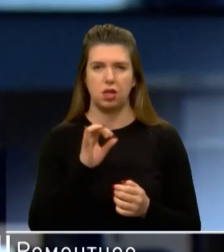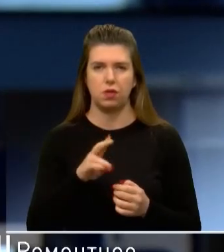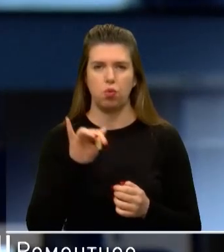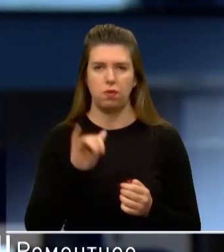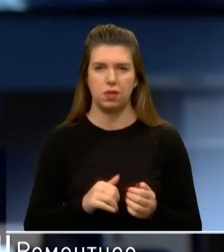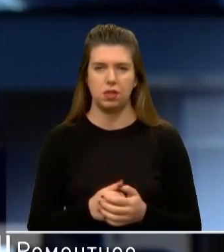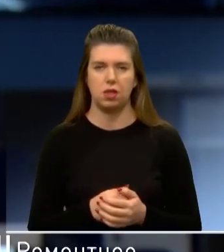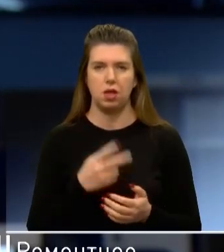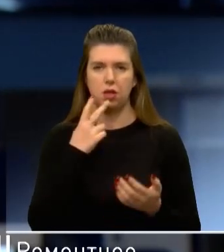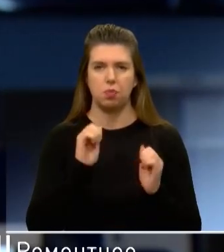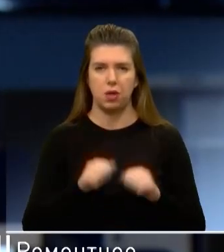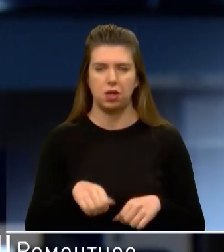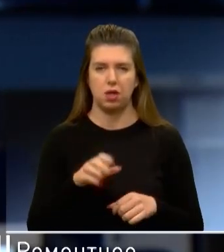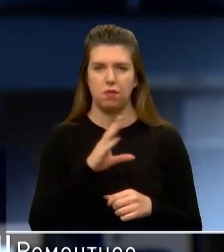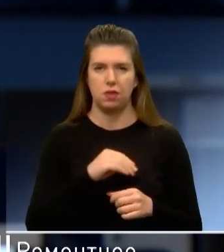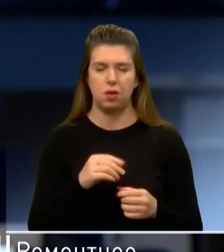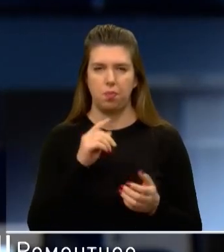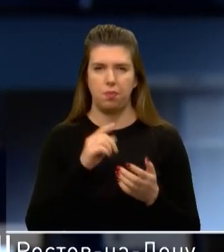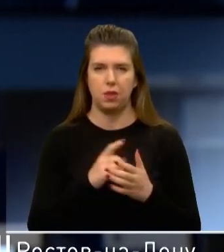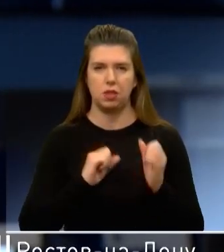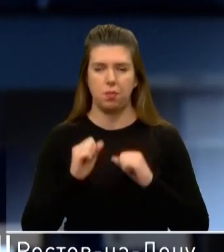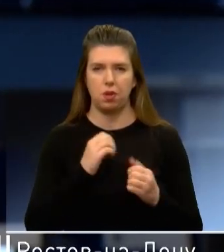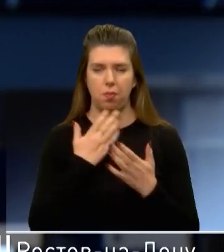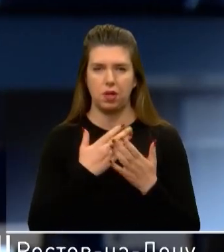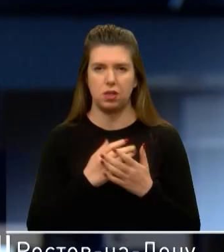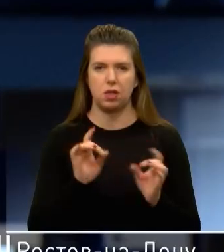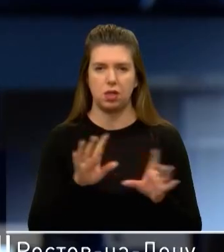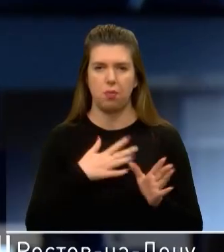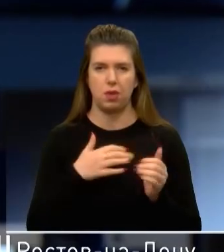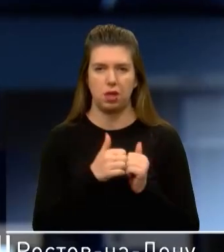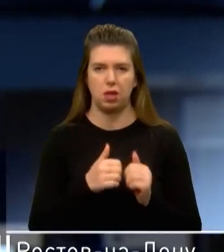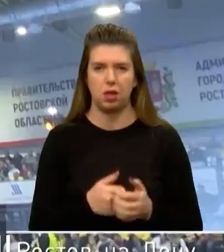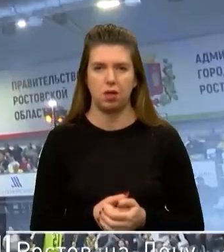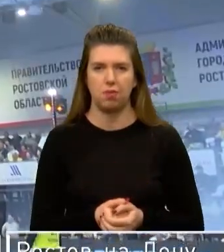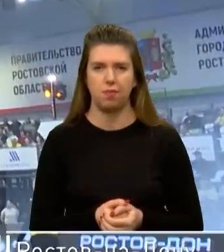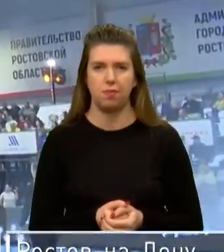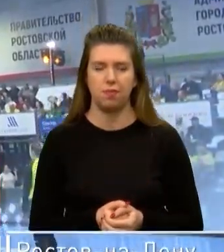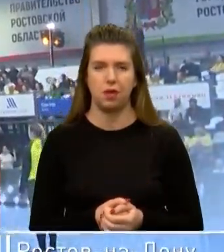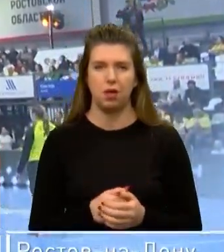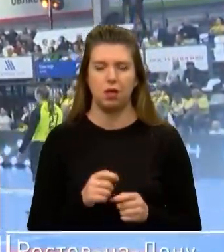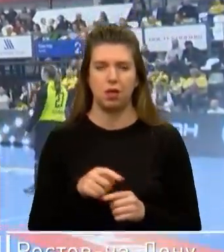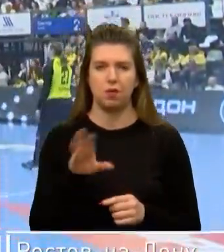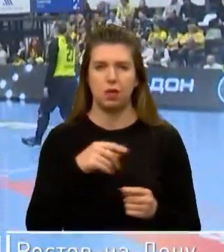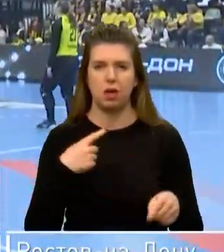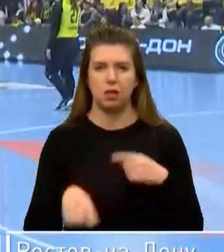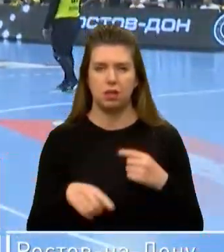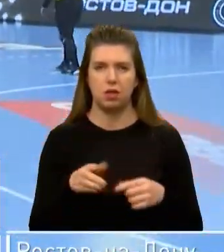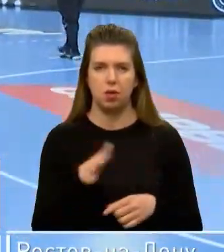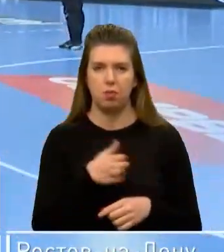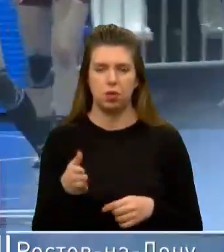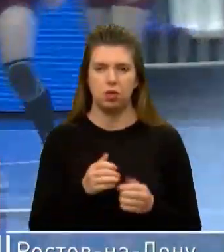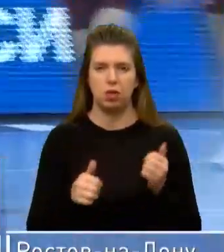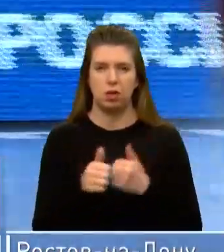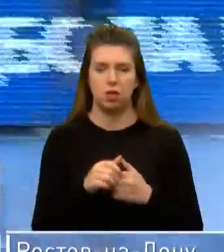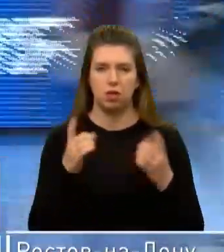университет смогли айде оказать сопротивление расскажут мои коллеги турнирная разница между лидером